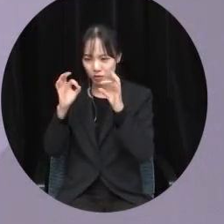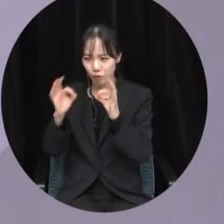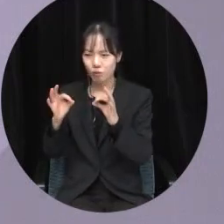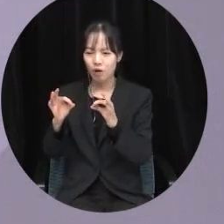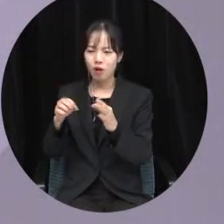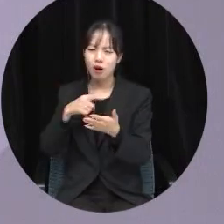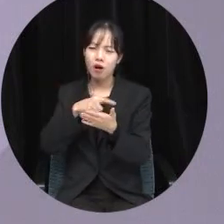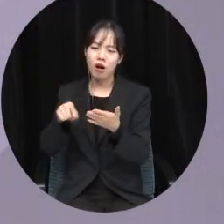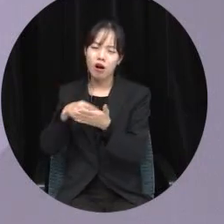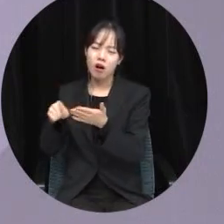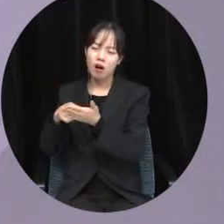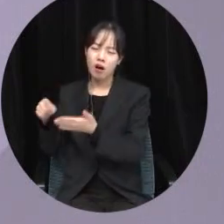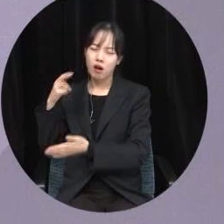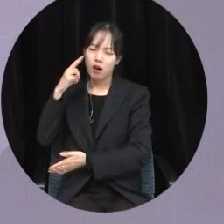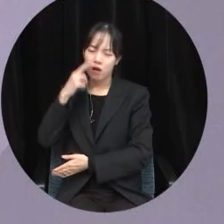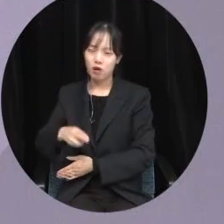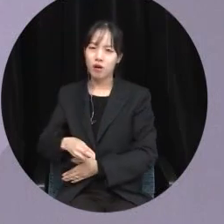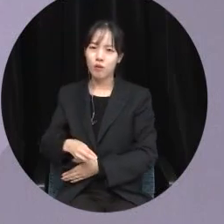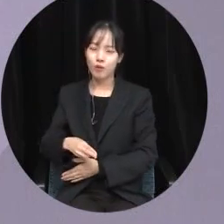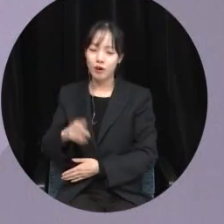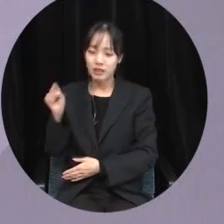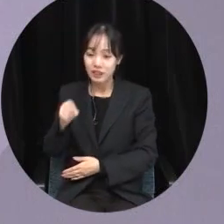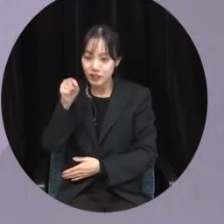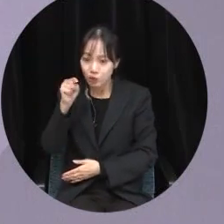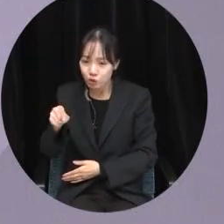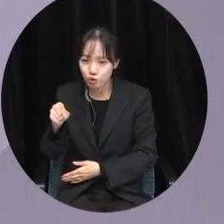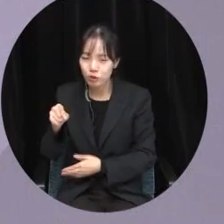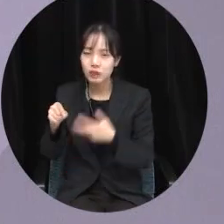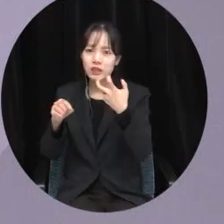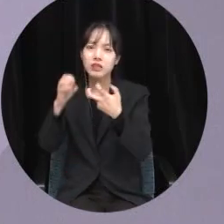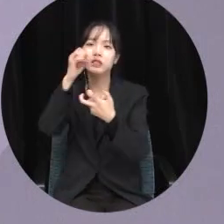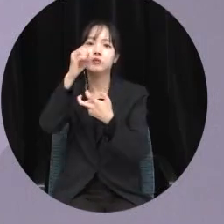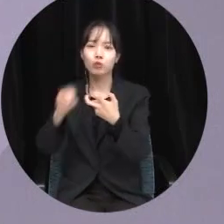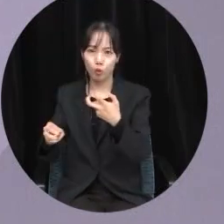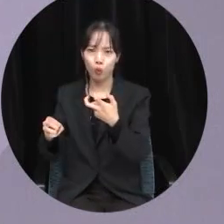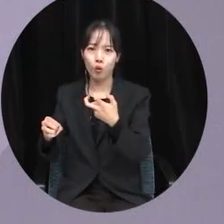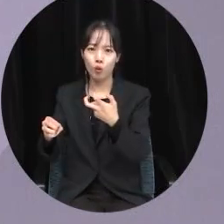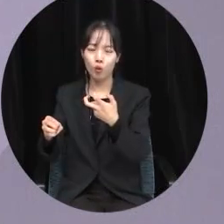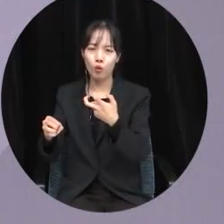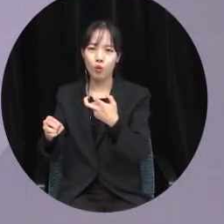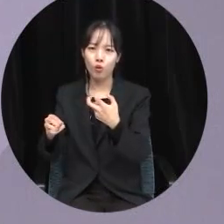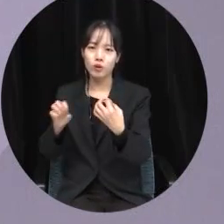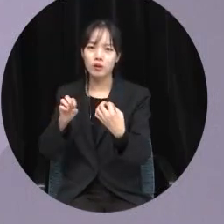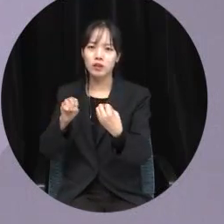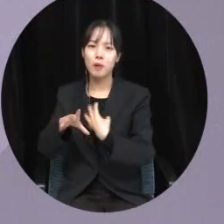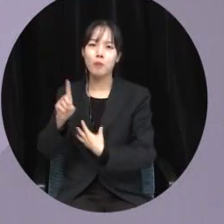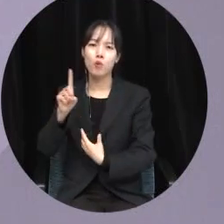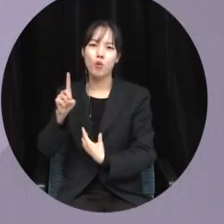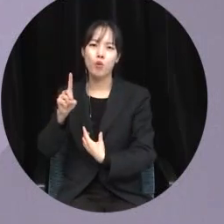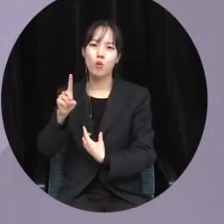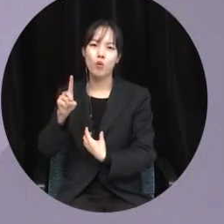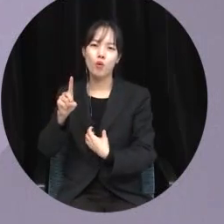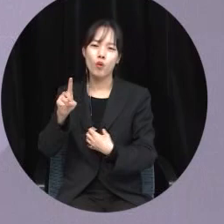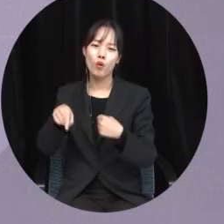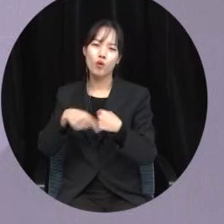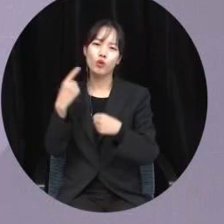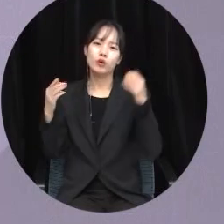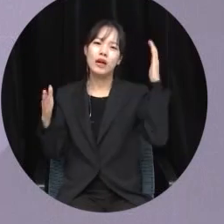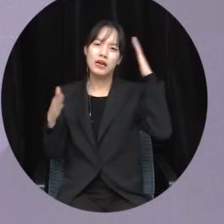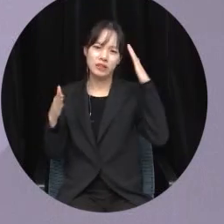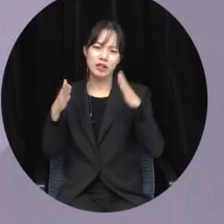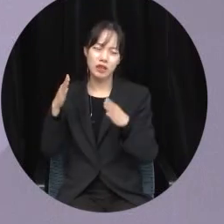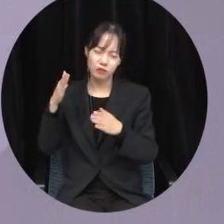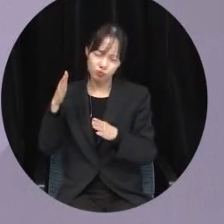있는데 그중에 70%는 초등학생부터 시작된다는 점이 심각성을 더해가고 있다고